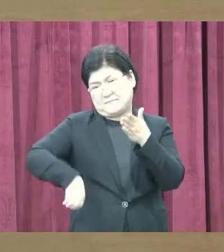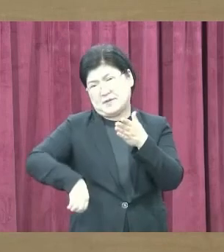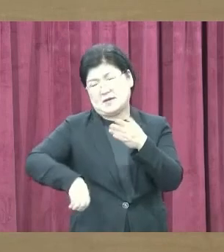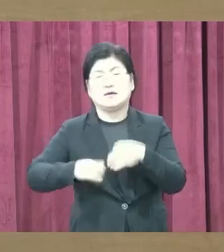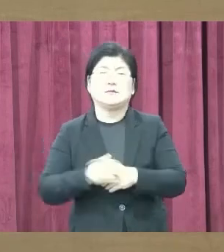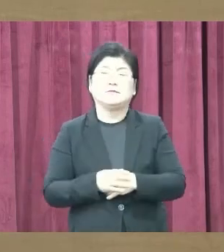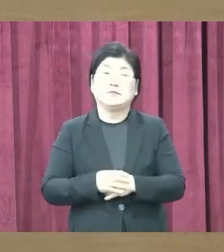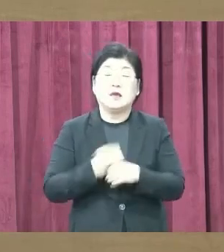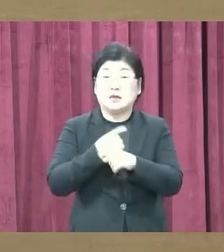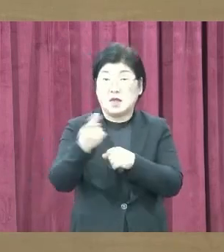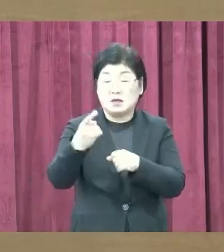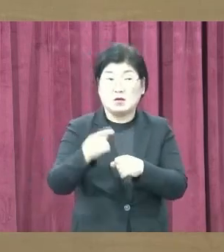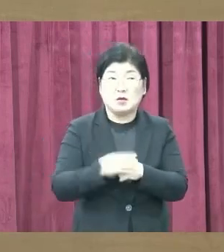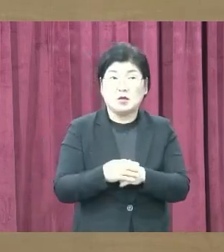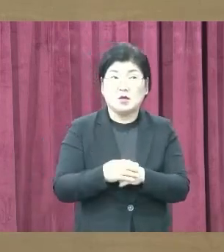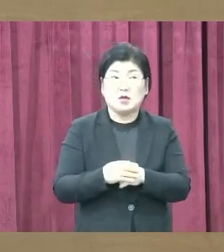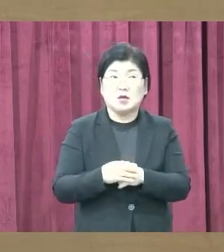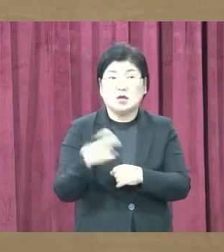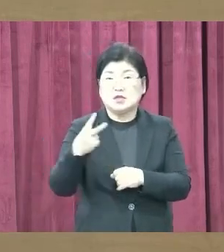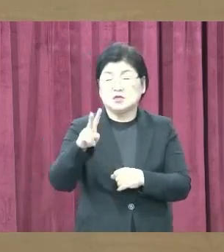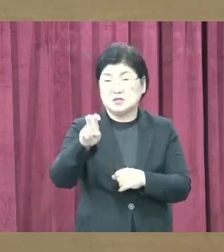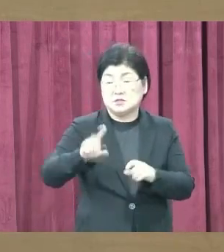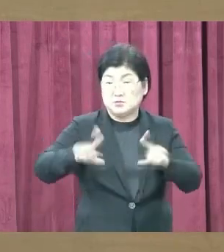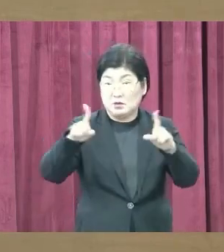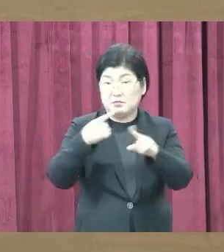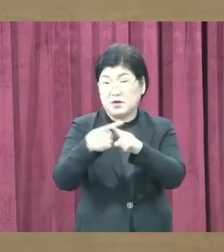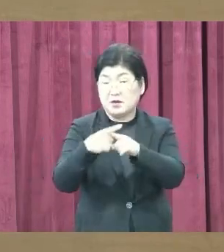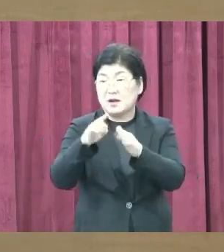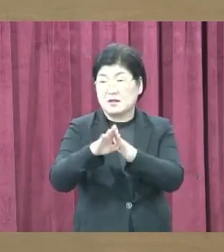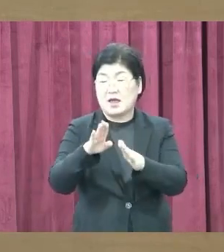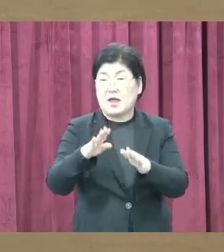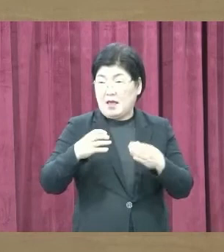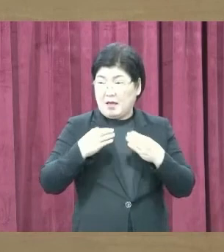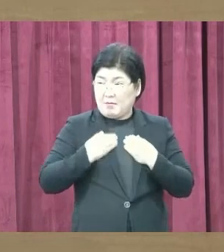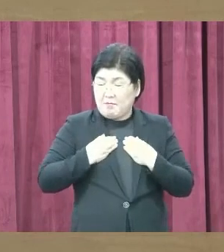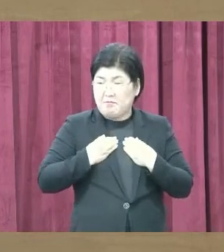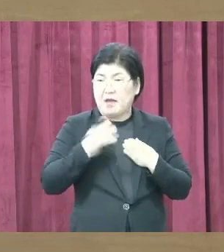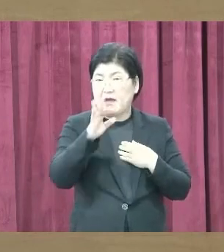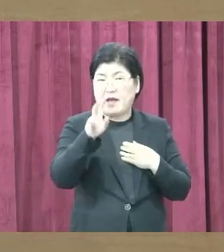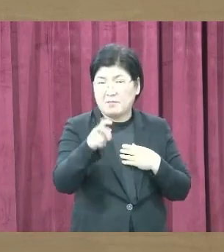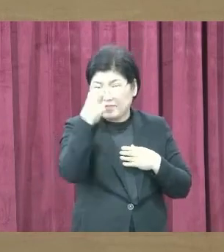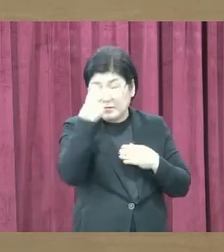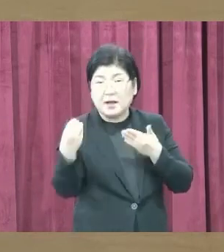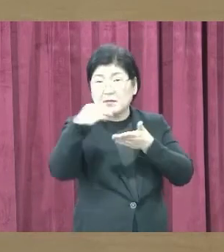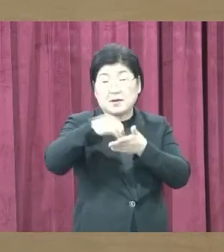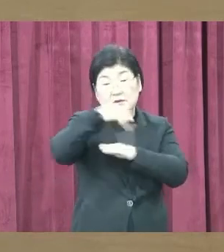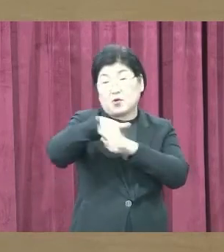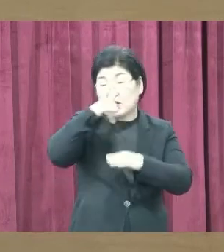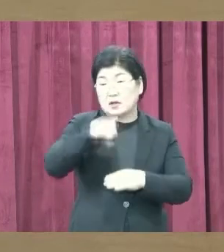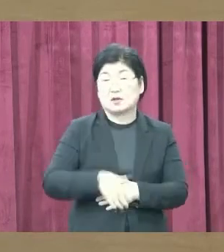않고요. 내년에 저희가 20년도 자료를 분석할 때는 이 폐암 검진을 포함하도록 하겠습니다. 네. 네.